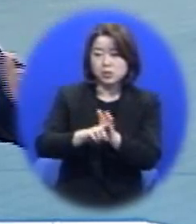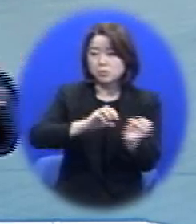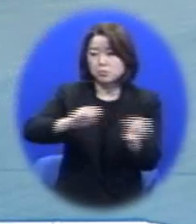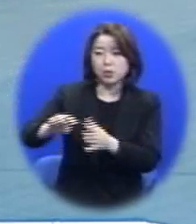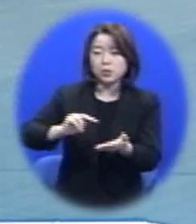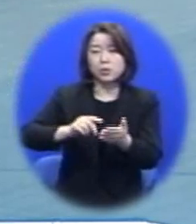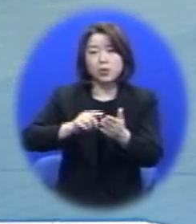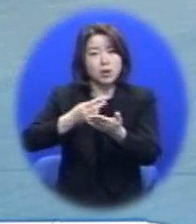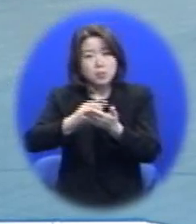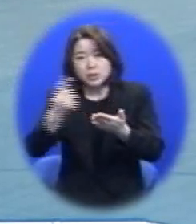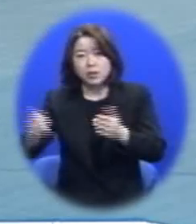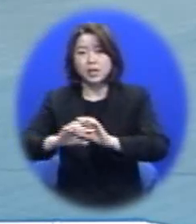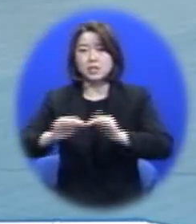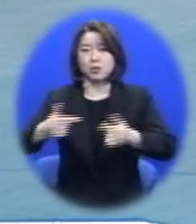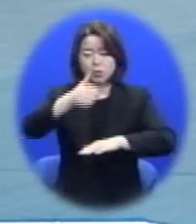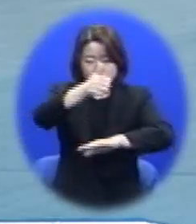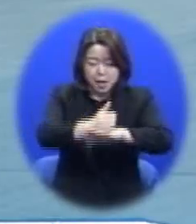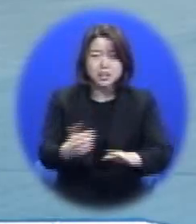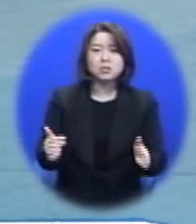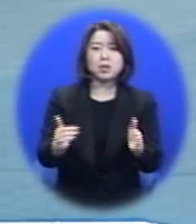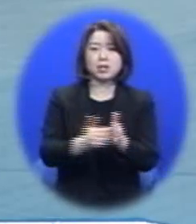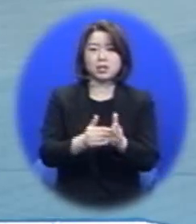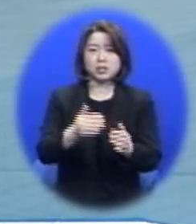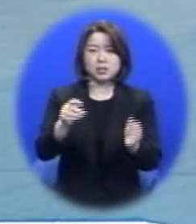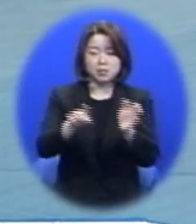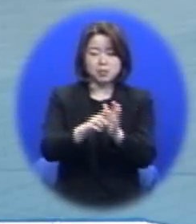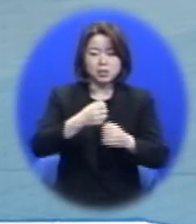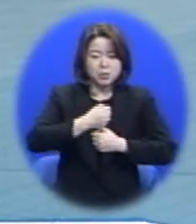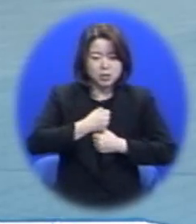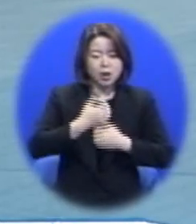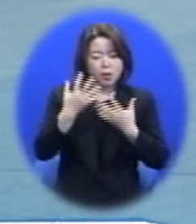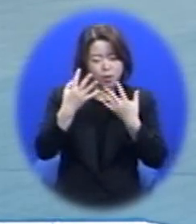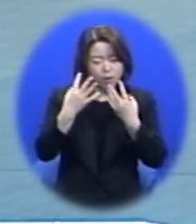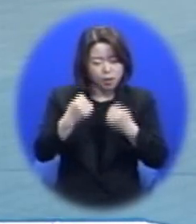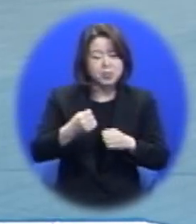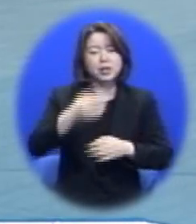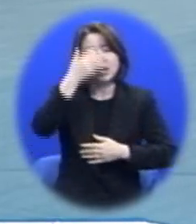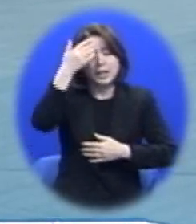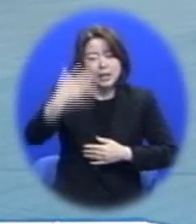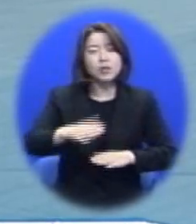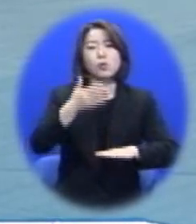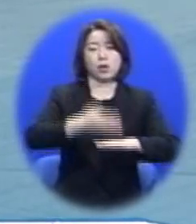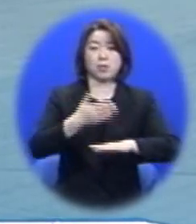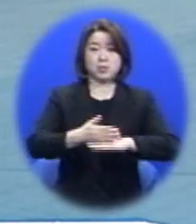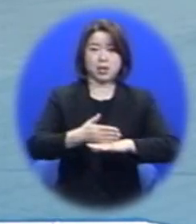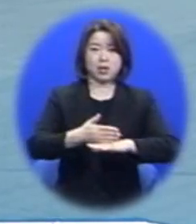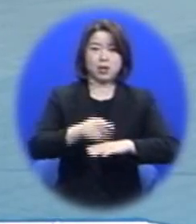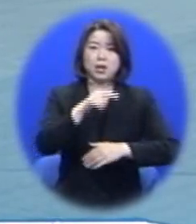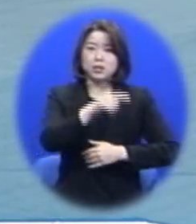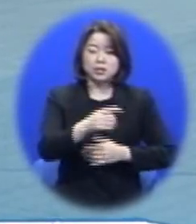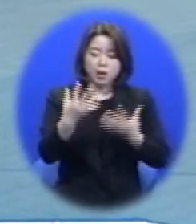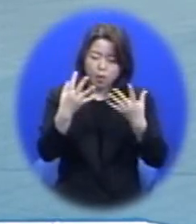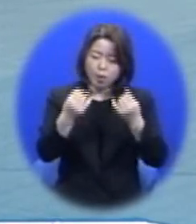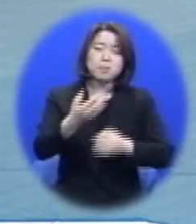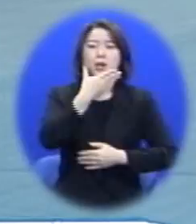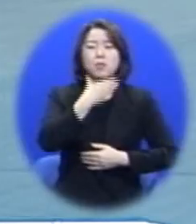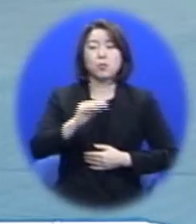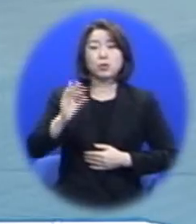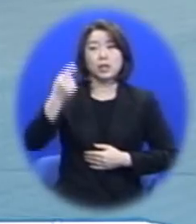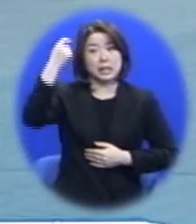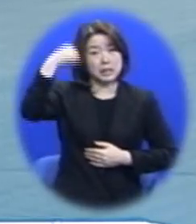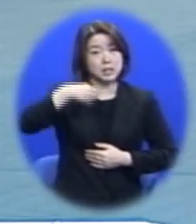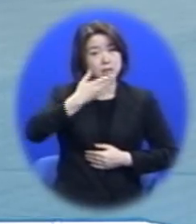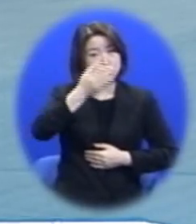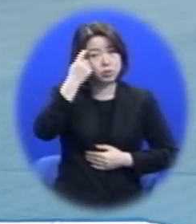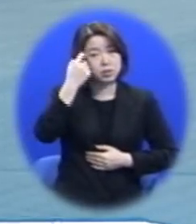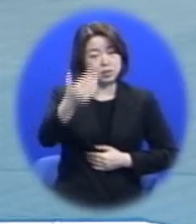않고 끝까지 믿음을 지킨 게 얼마나 다행이고 감사하고 그게 얼마나 복되게 느껴졌겠냐